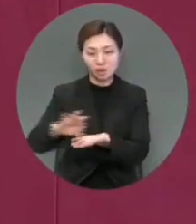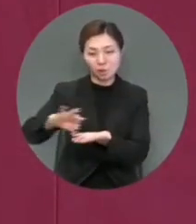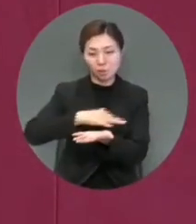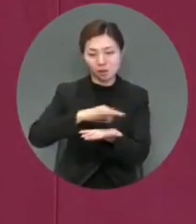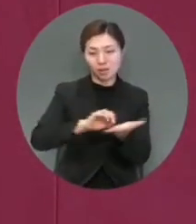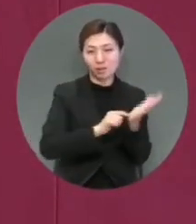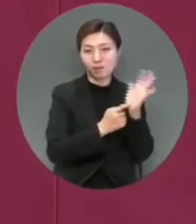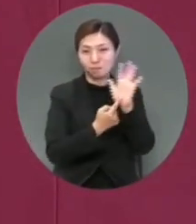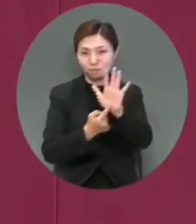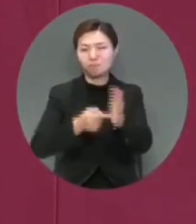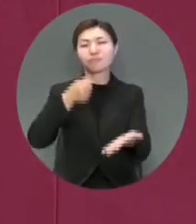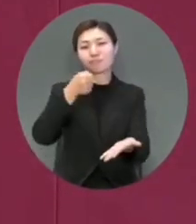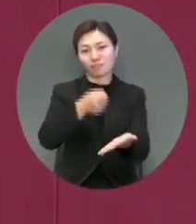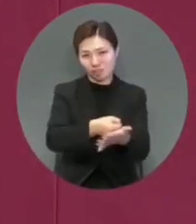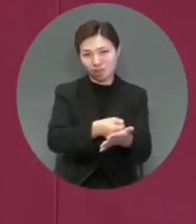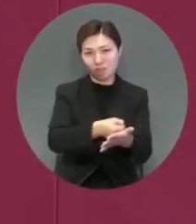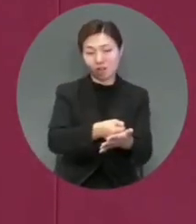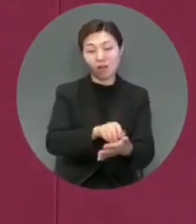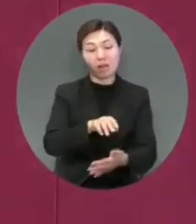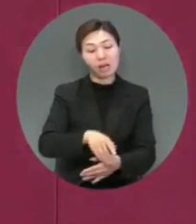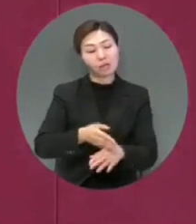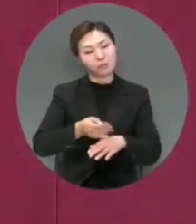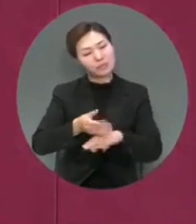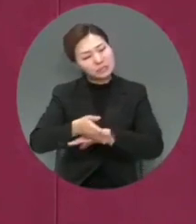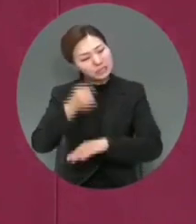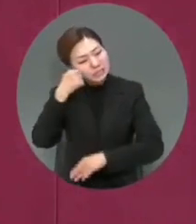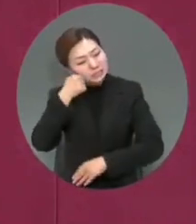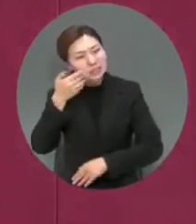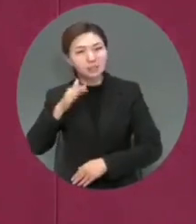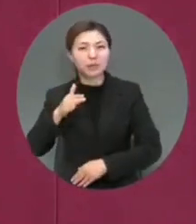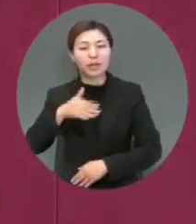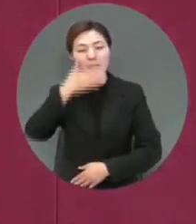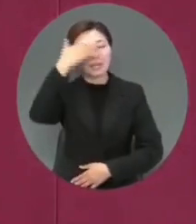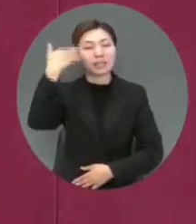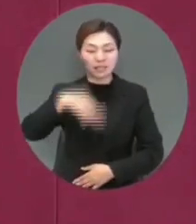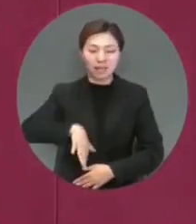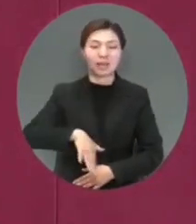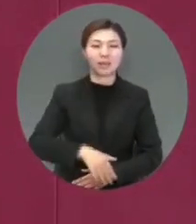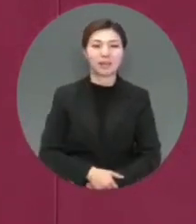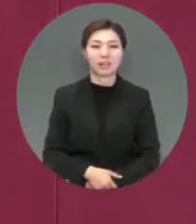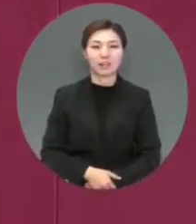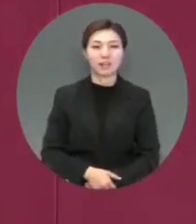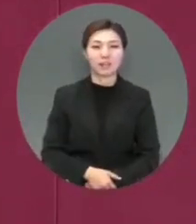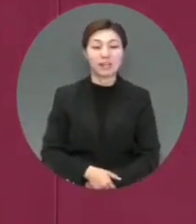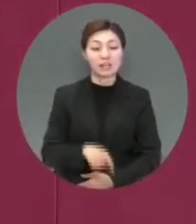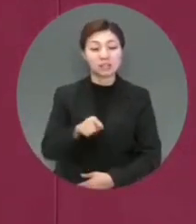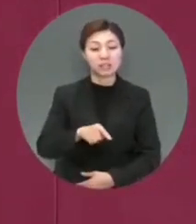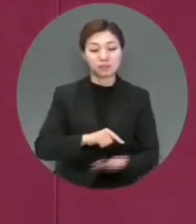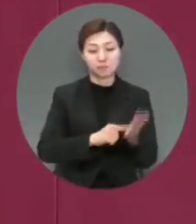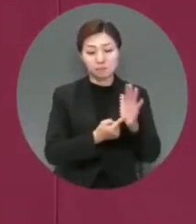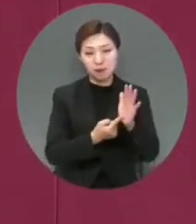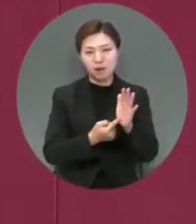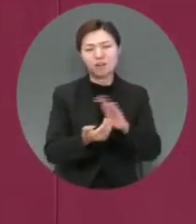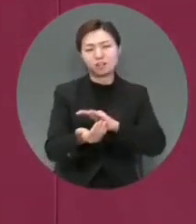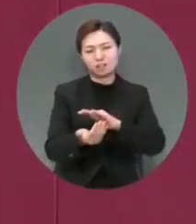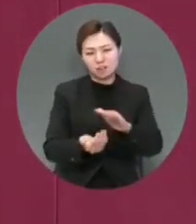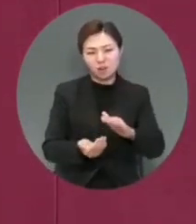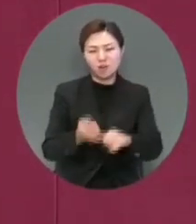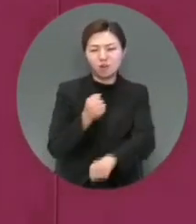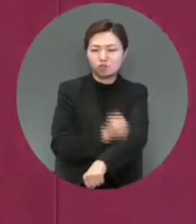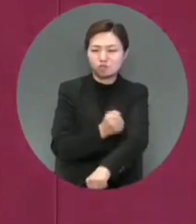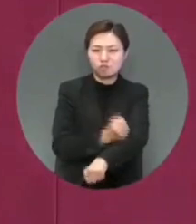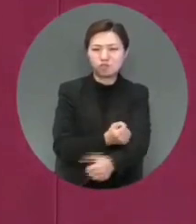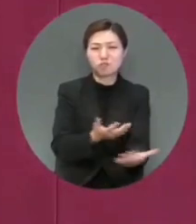이러한 결정이 도출되는데 수고한 많은 분들께 감사드립니다. 이번 회계